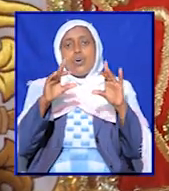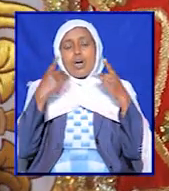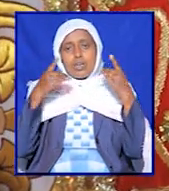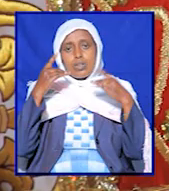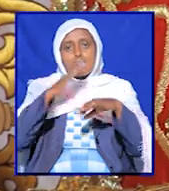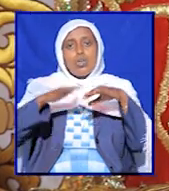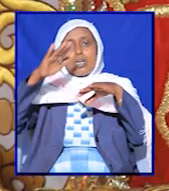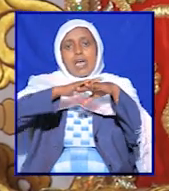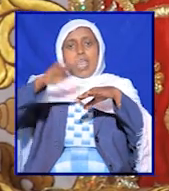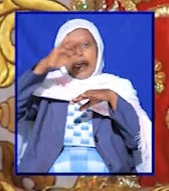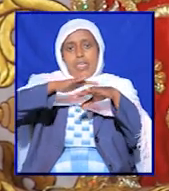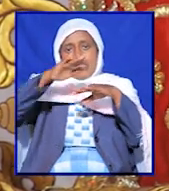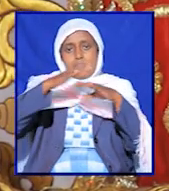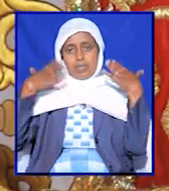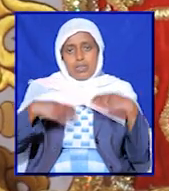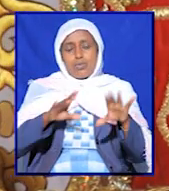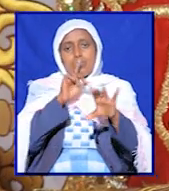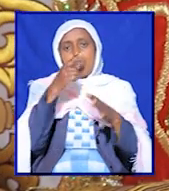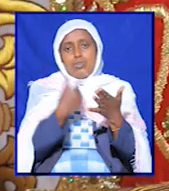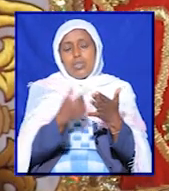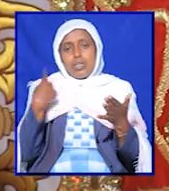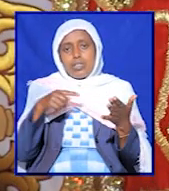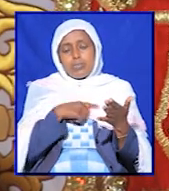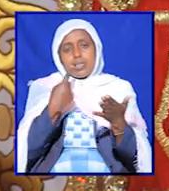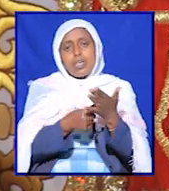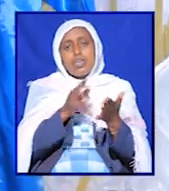ነው። ያም ፍኖተ ቅዱሳንን